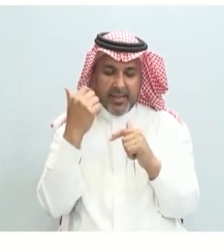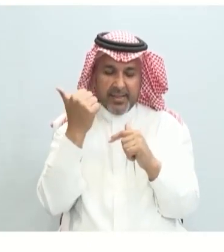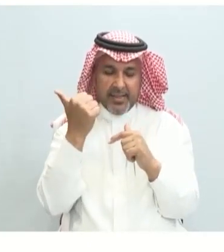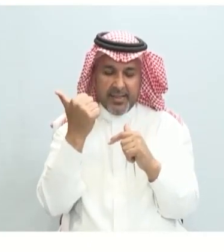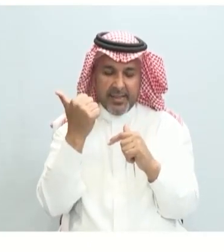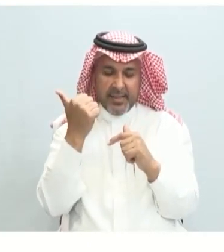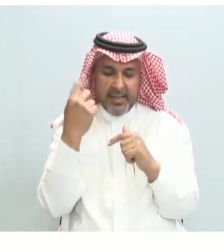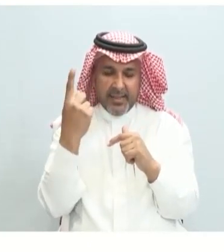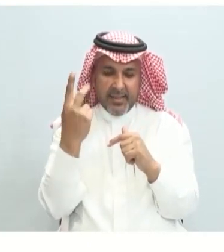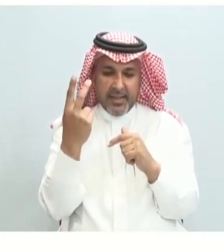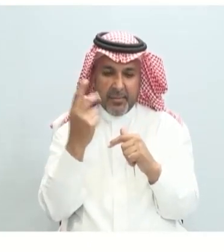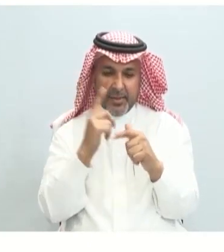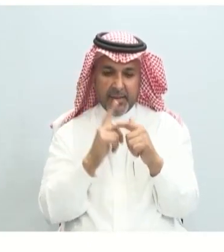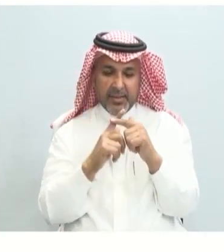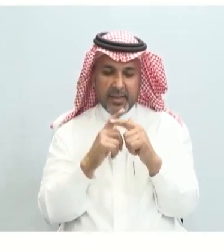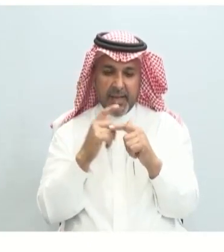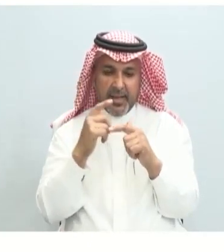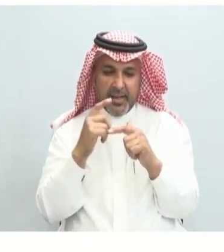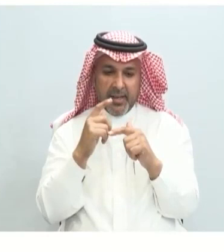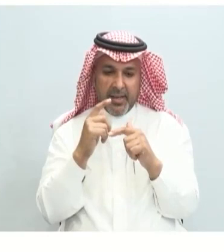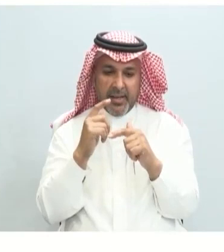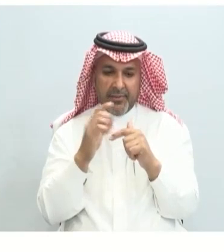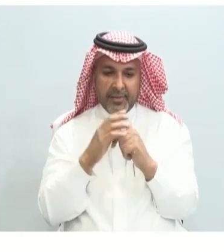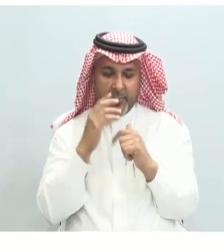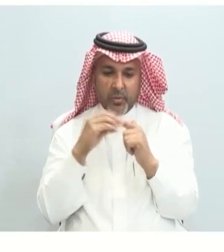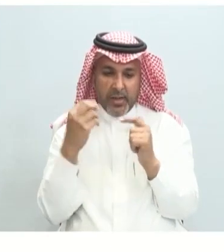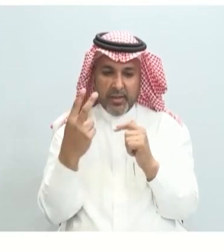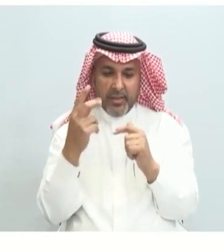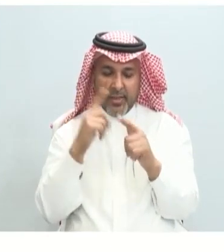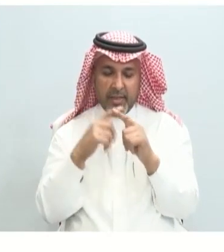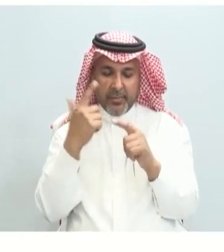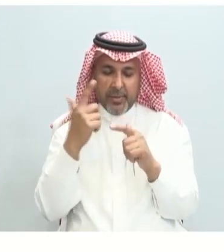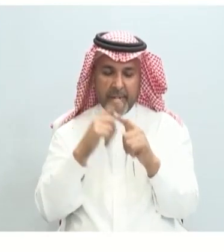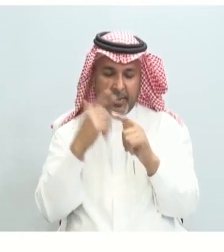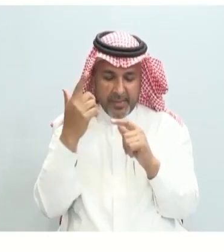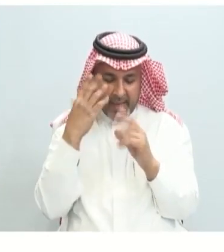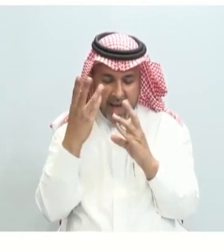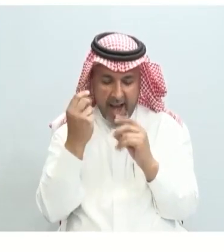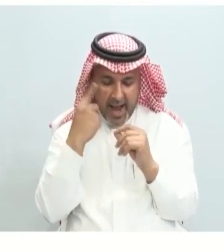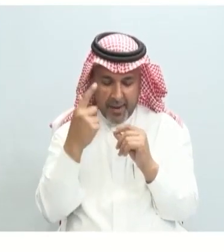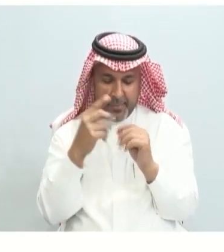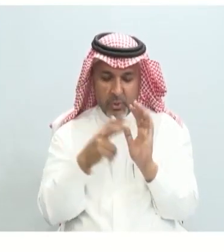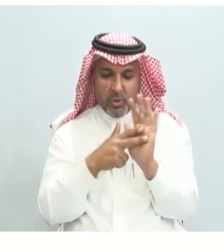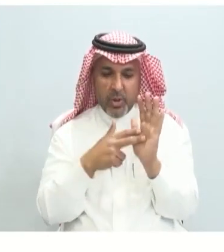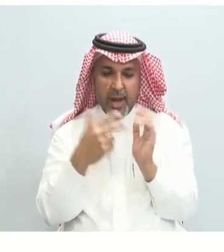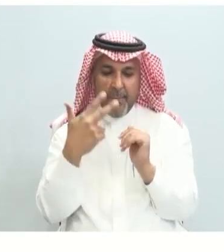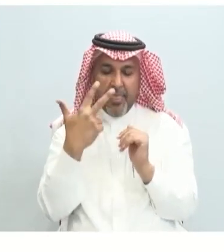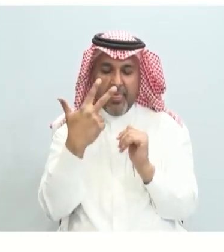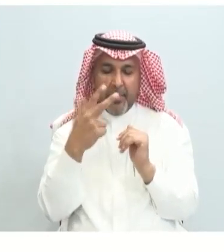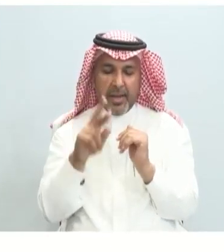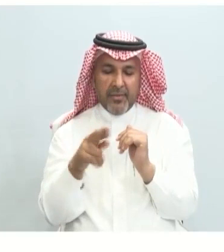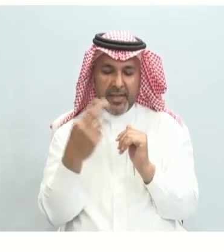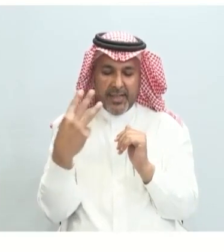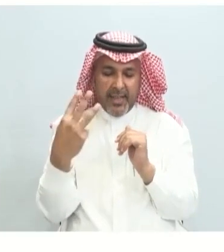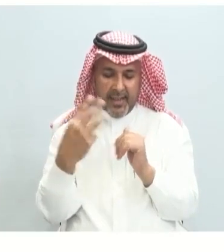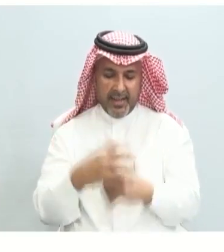79 درجه بهذا الشكل ونضغط يساوي طلع الناتج كم 8.3 تقريبا